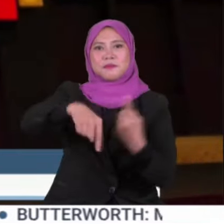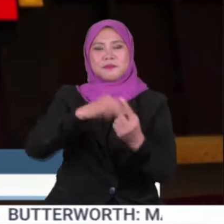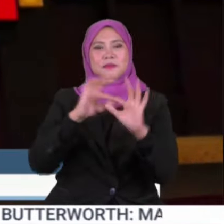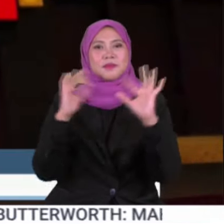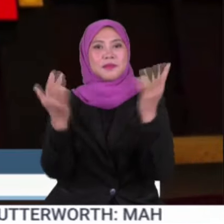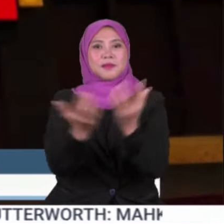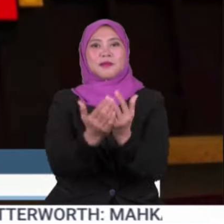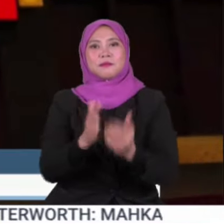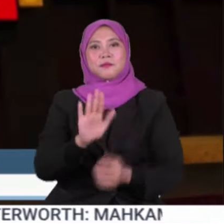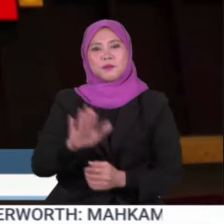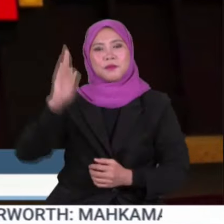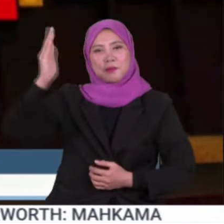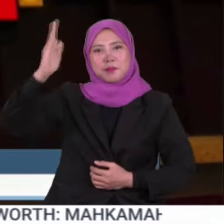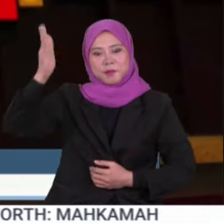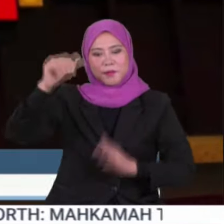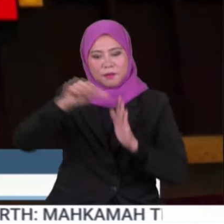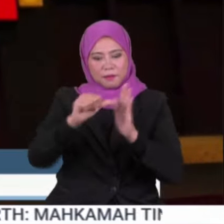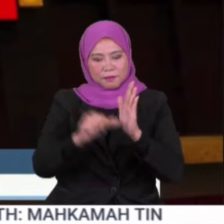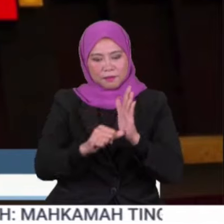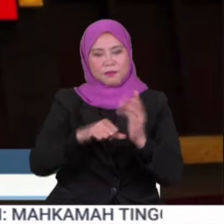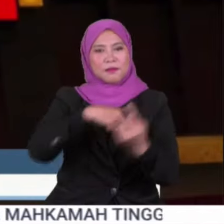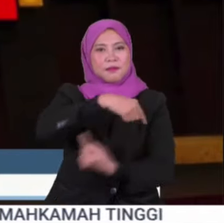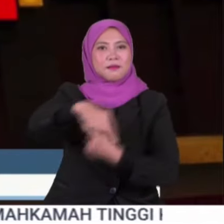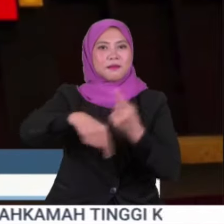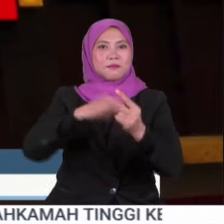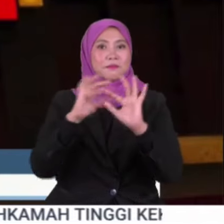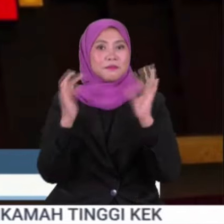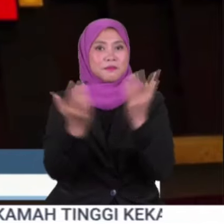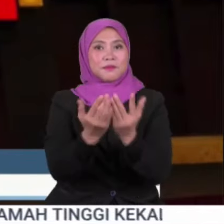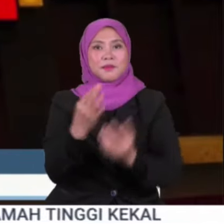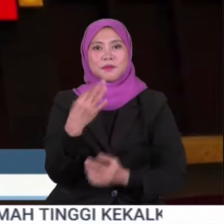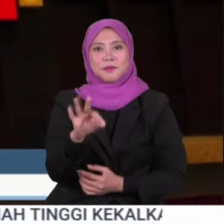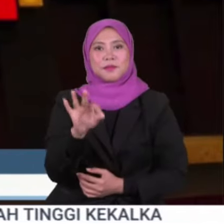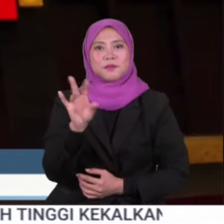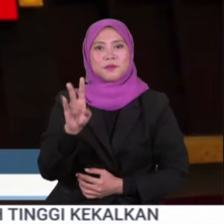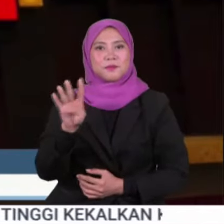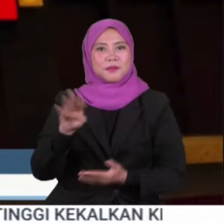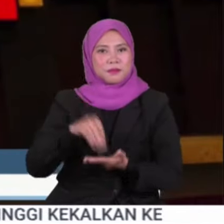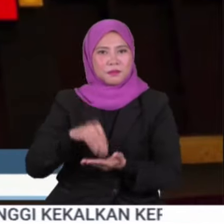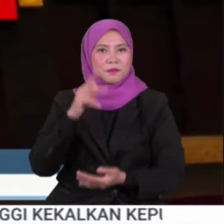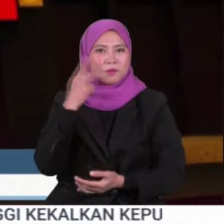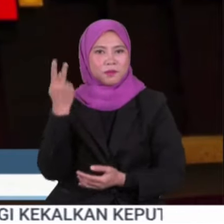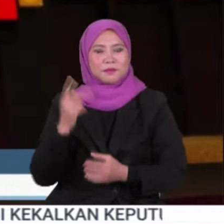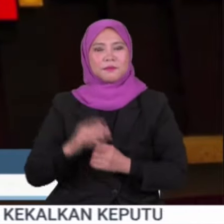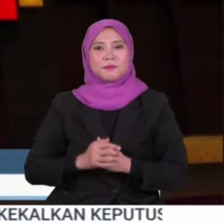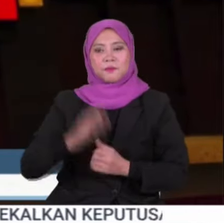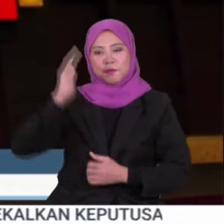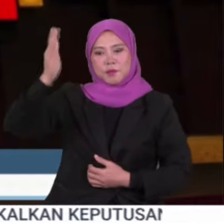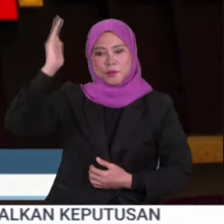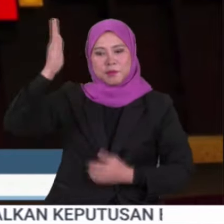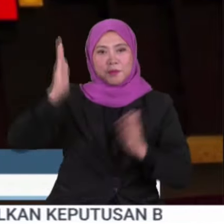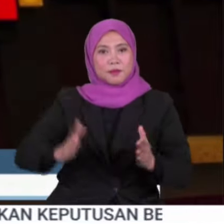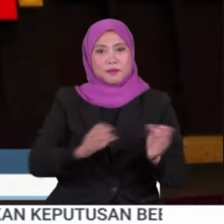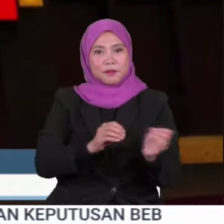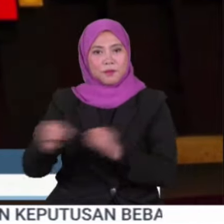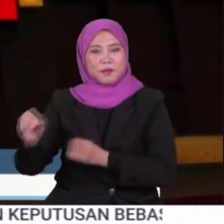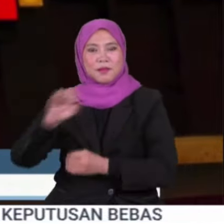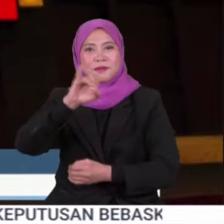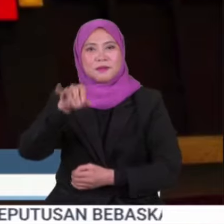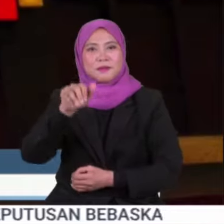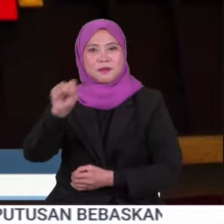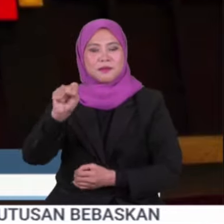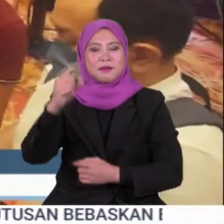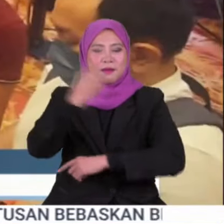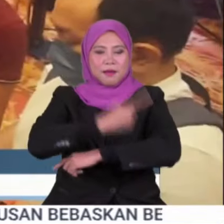Seminar Pemerkasaan Pematuhan Akta Kualiti Alam Sekeliling 1974 di Kuching. Seminar Anjuran JAS Negeri Sarawak adalah bersempena